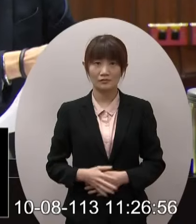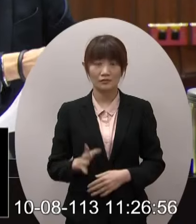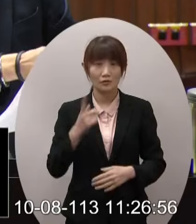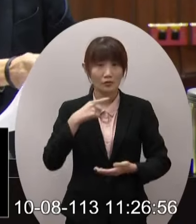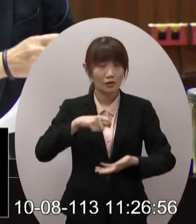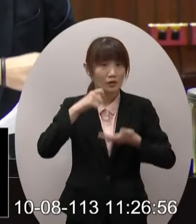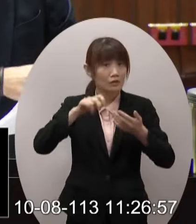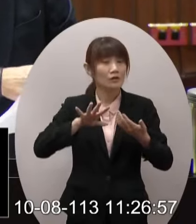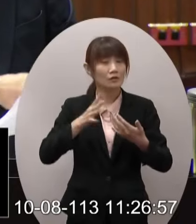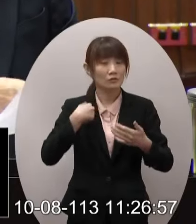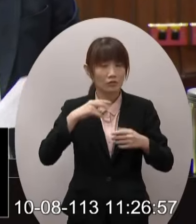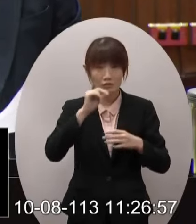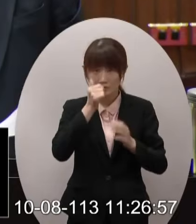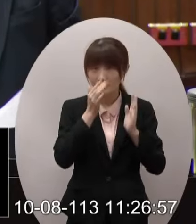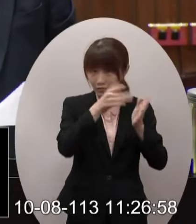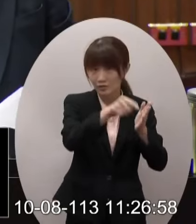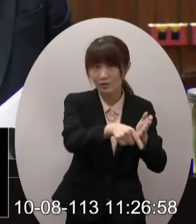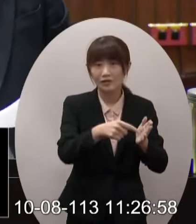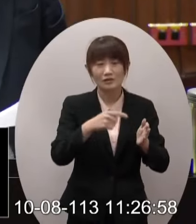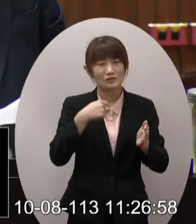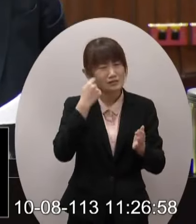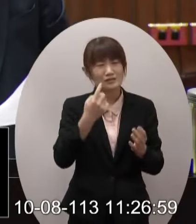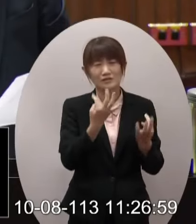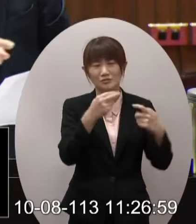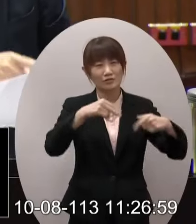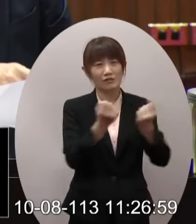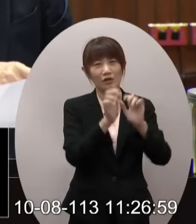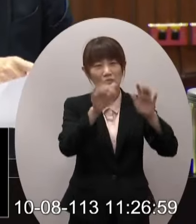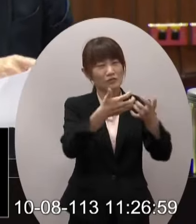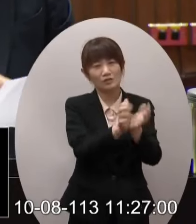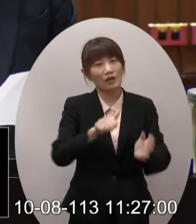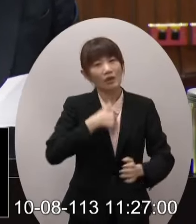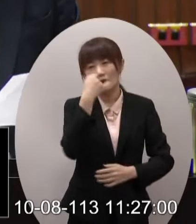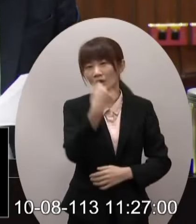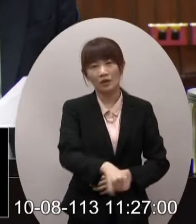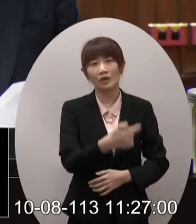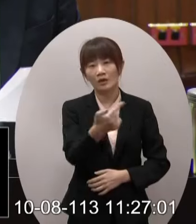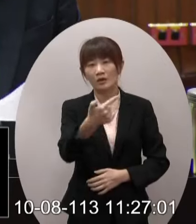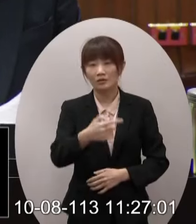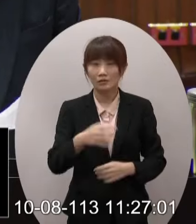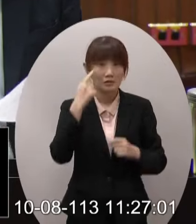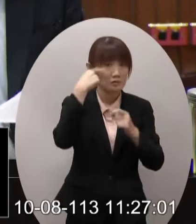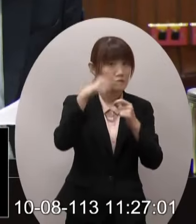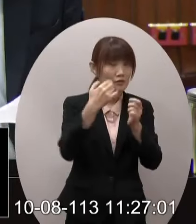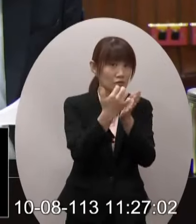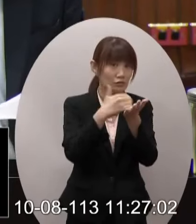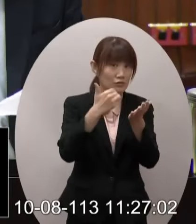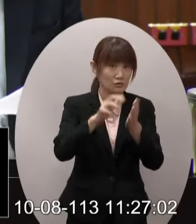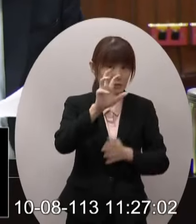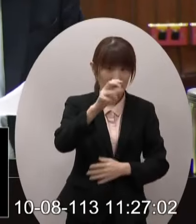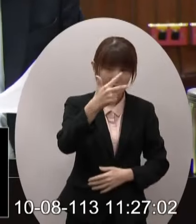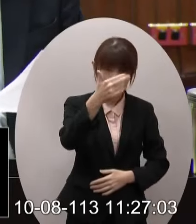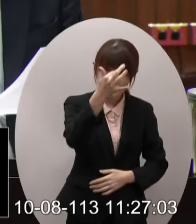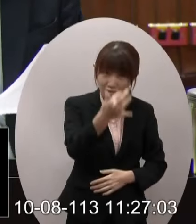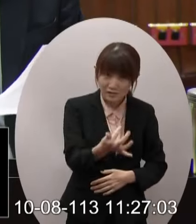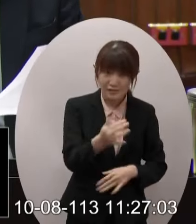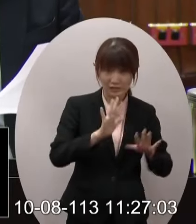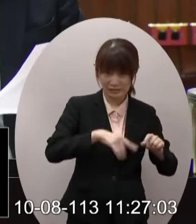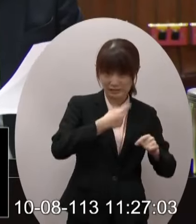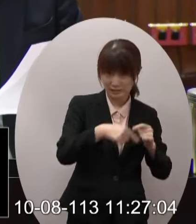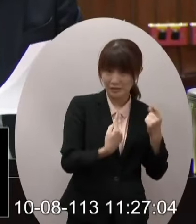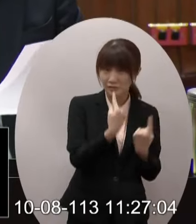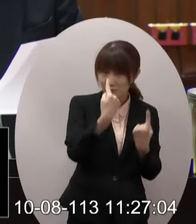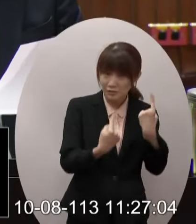今天题外话讲他了，为什么？因为他实在太犯懂。他明年的预算87亿，比今年增